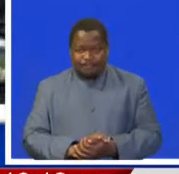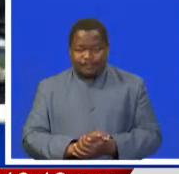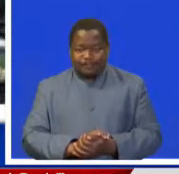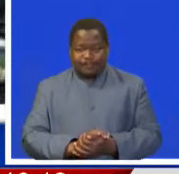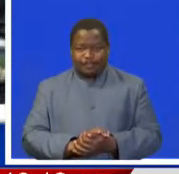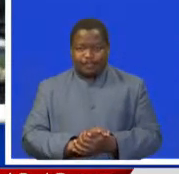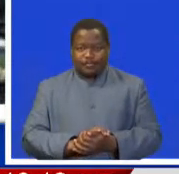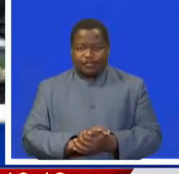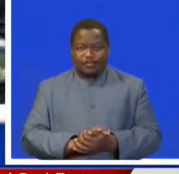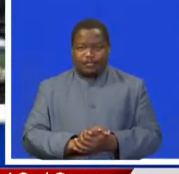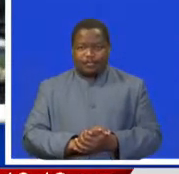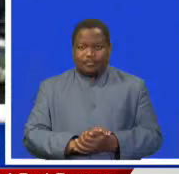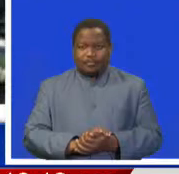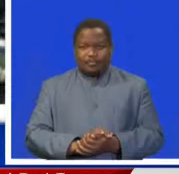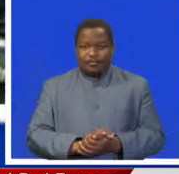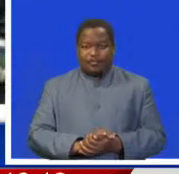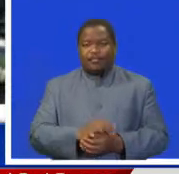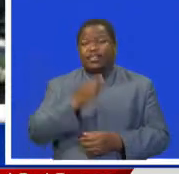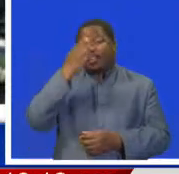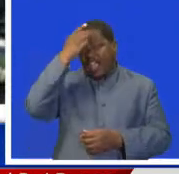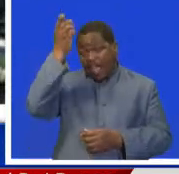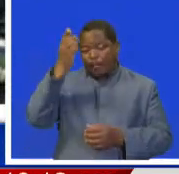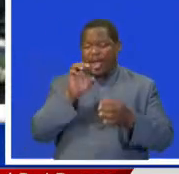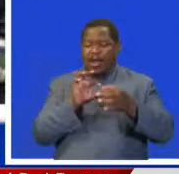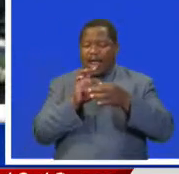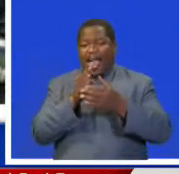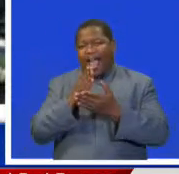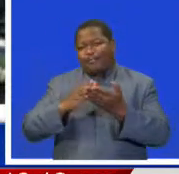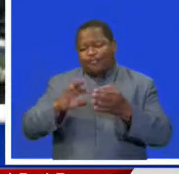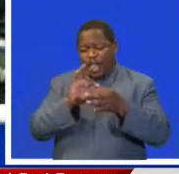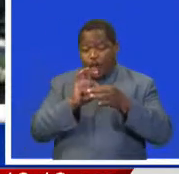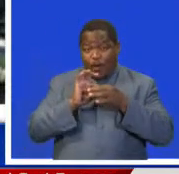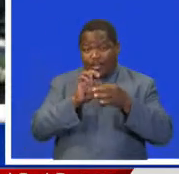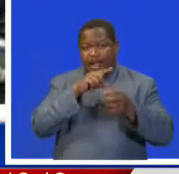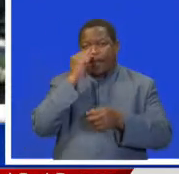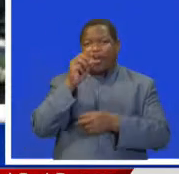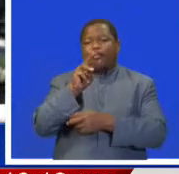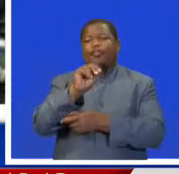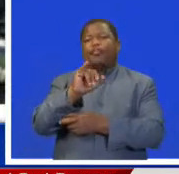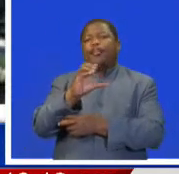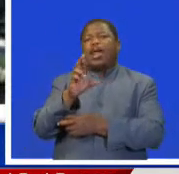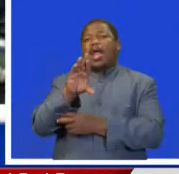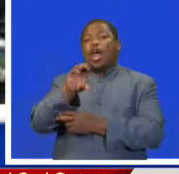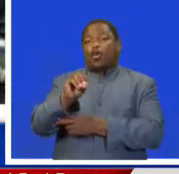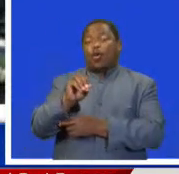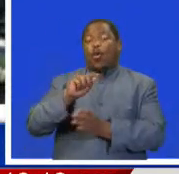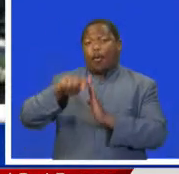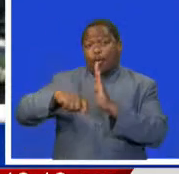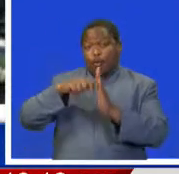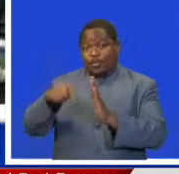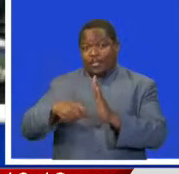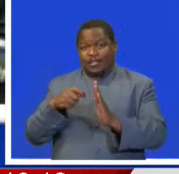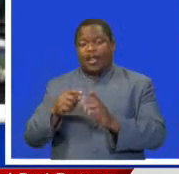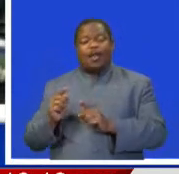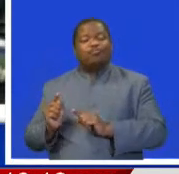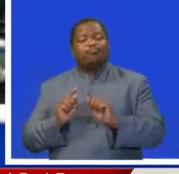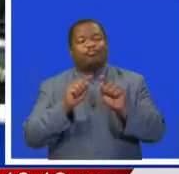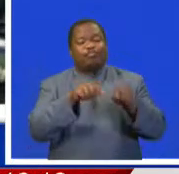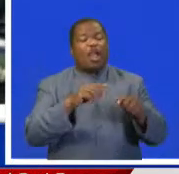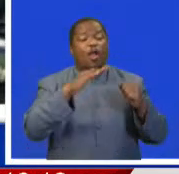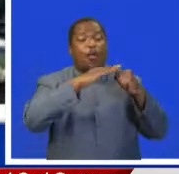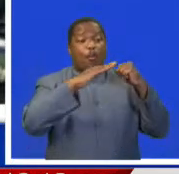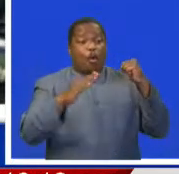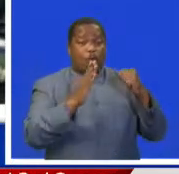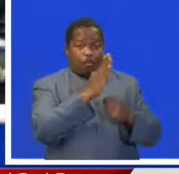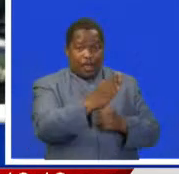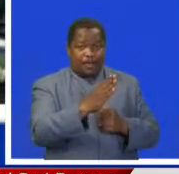Inkampani yahulumende i-microproject seyivakashele bothishela nhloko belibanga leliphansi elubonjeni cala kulungiselela kuvulwa kwetikolwa.